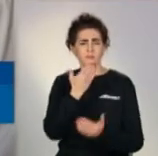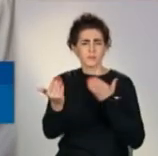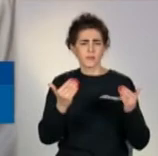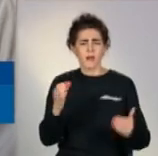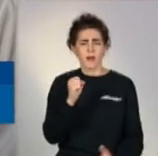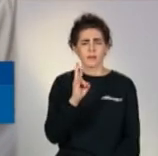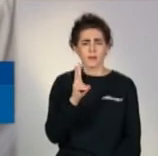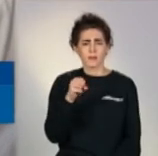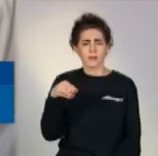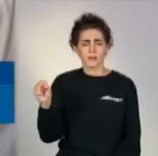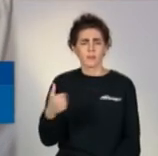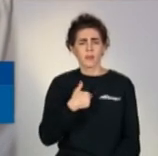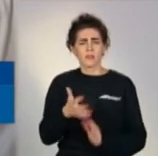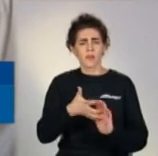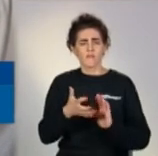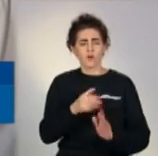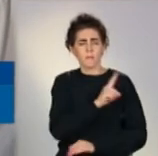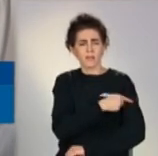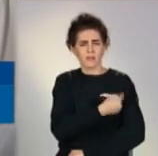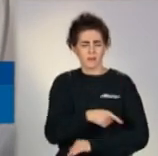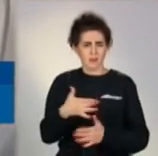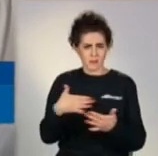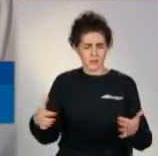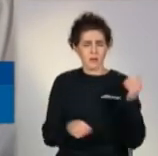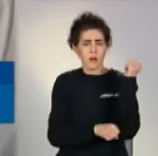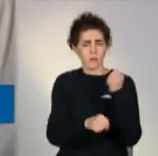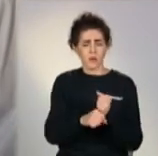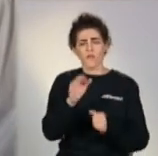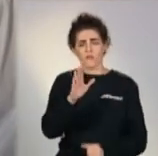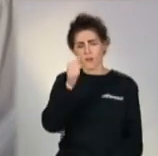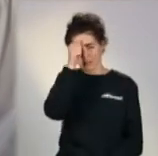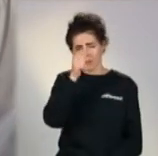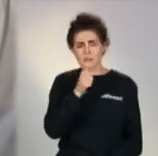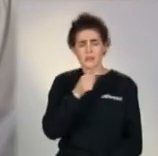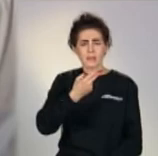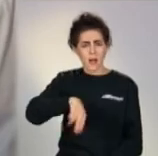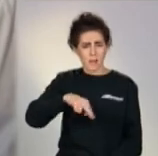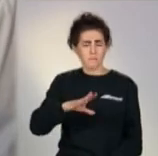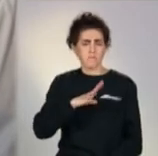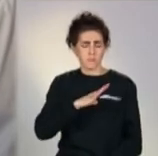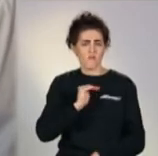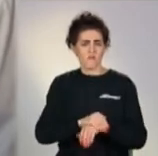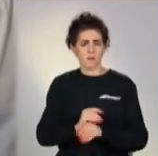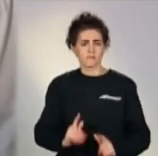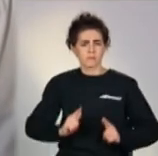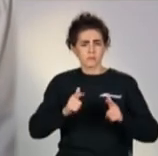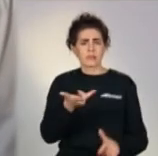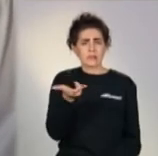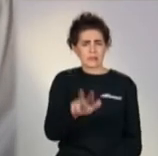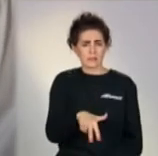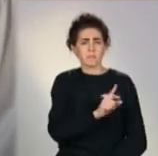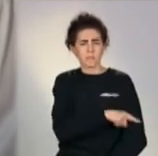було заявлено про те, що нам не вистачає медичних сестер. І в декабрі місяці к нам фактично устроїлось троє медичних